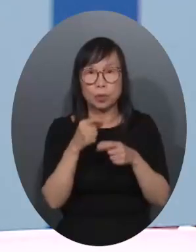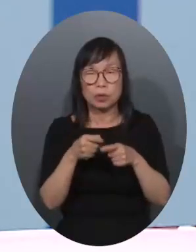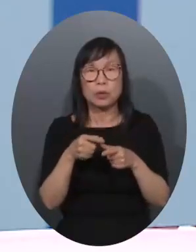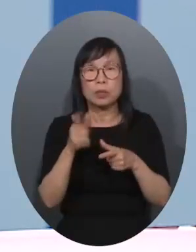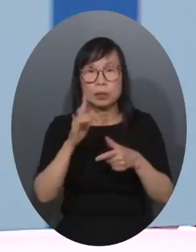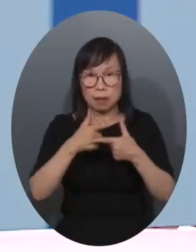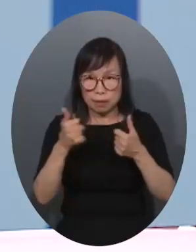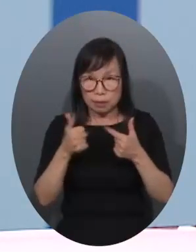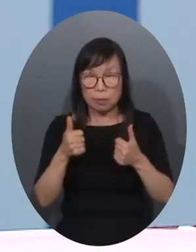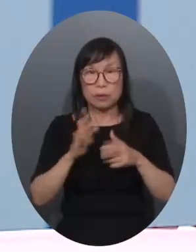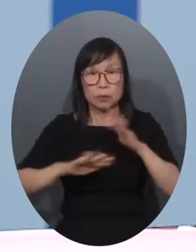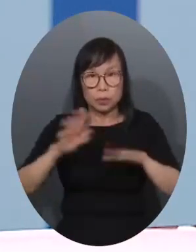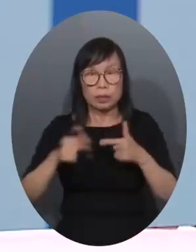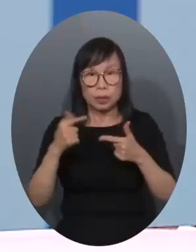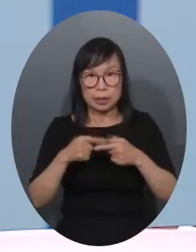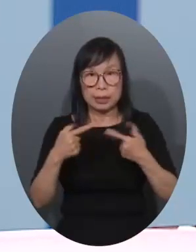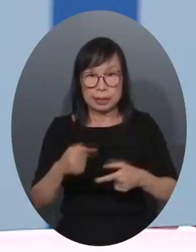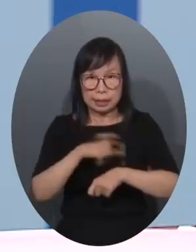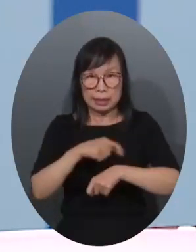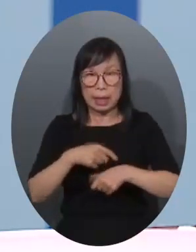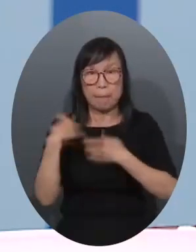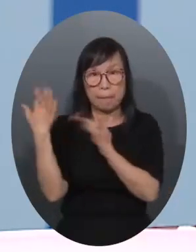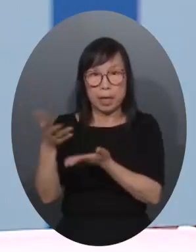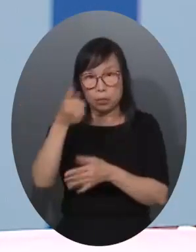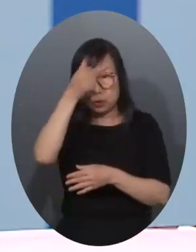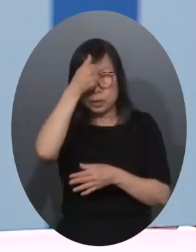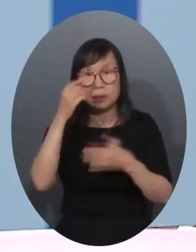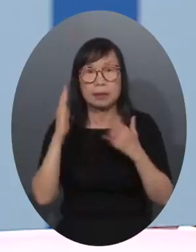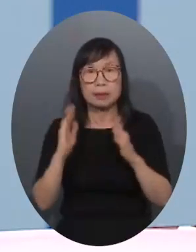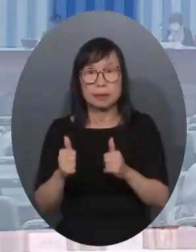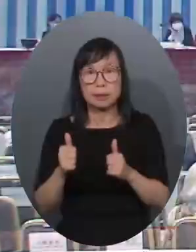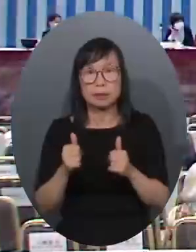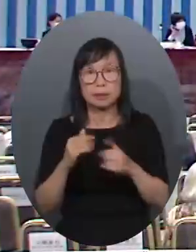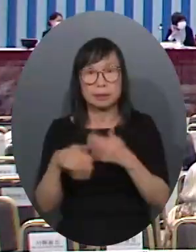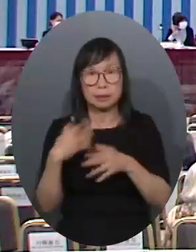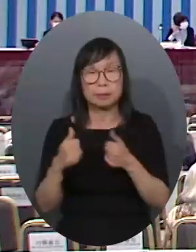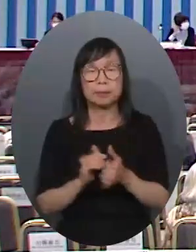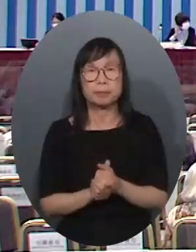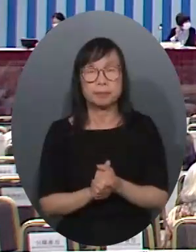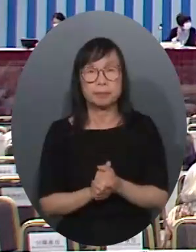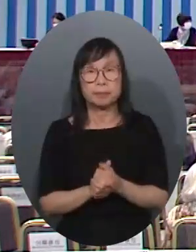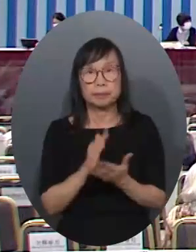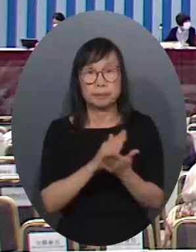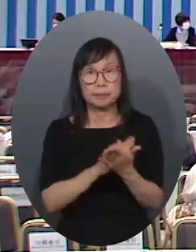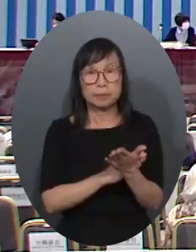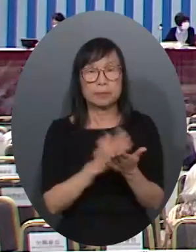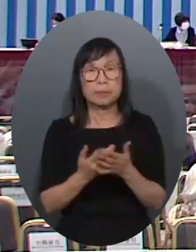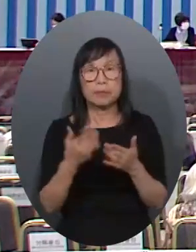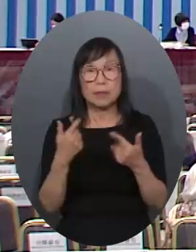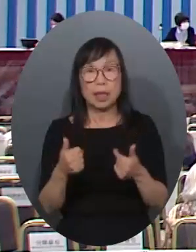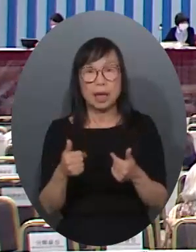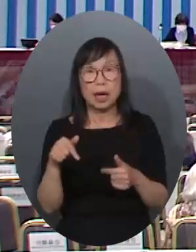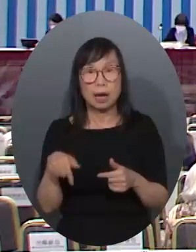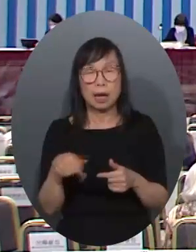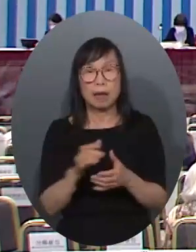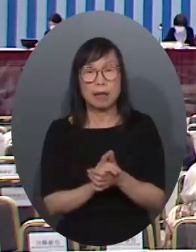嘅。咁而家我將時間交翻俾主席，進入正式嘅議程。 唔該。喺審議各項決議